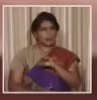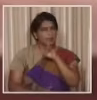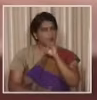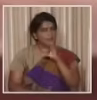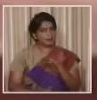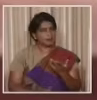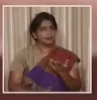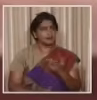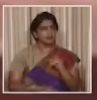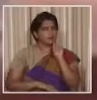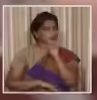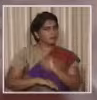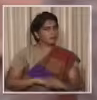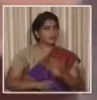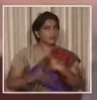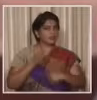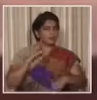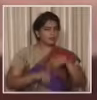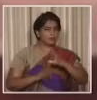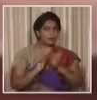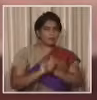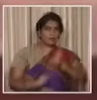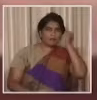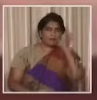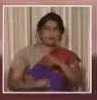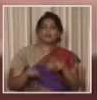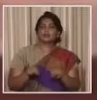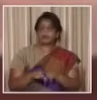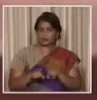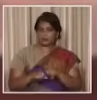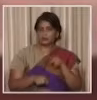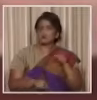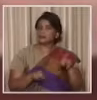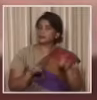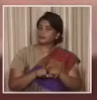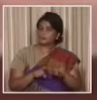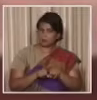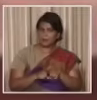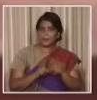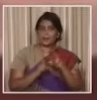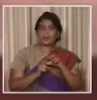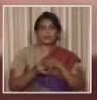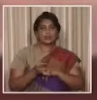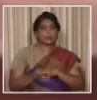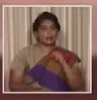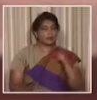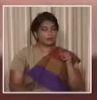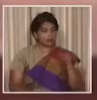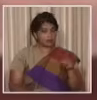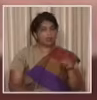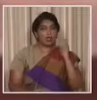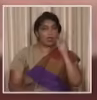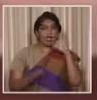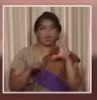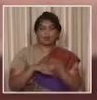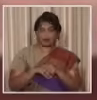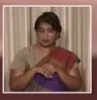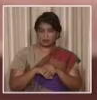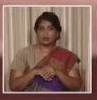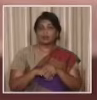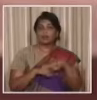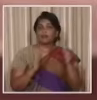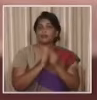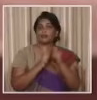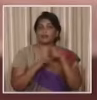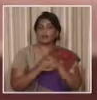ඒ වගේම සංවිධානාත්මකව දේශපාලන වශයෙන් මඩ ගහන්න කරපු කටයුත්තක්. ඒ වගේම තමයි මේ ප්‍රාදේශීය ලේකම්වරියගේ ස්වාමි පුරුෂයා එතුමා